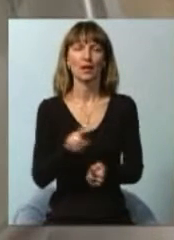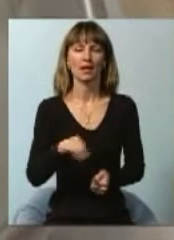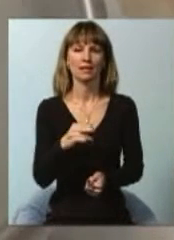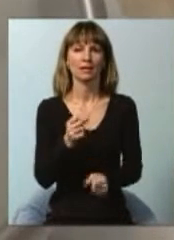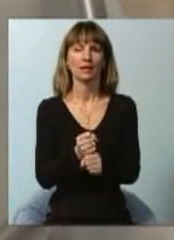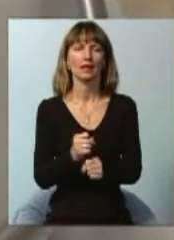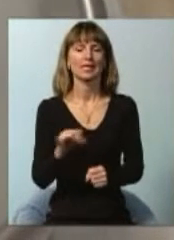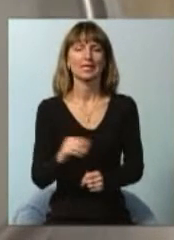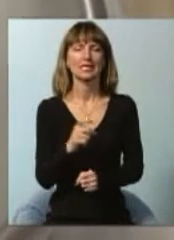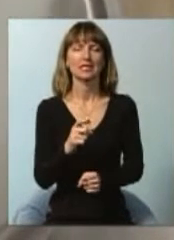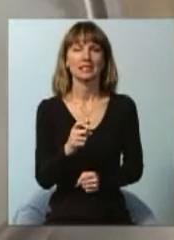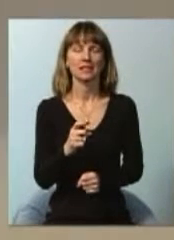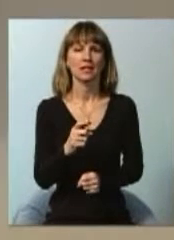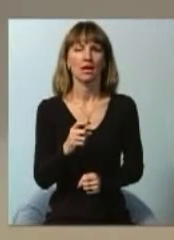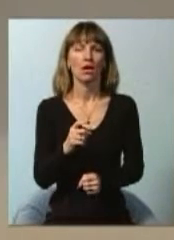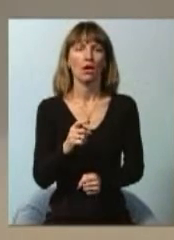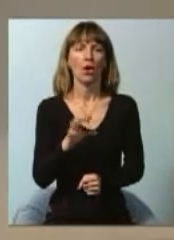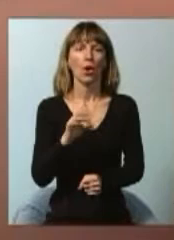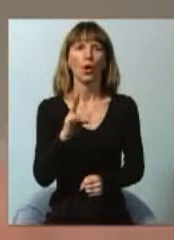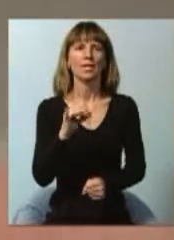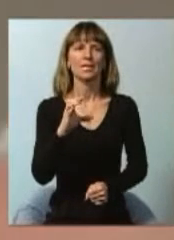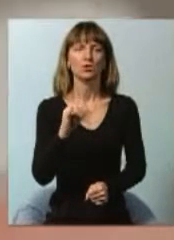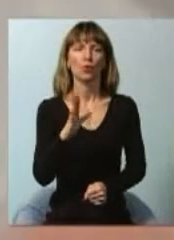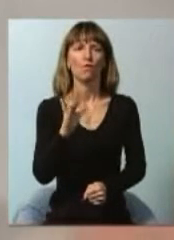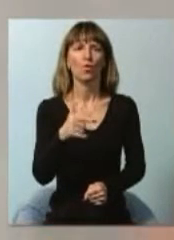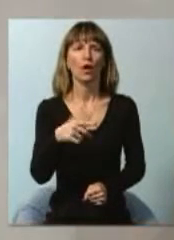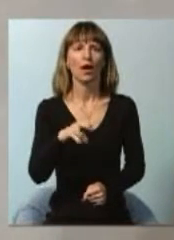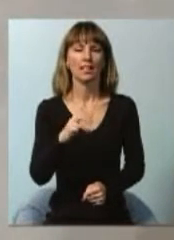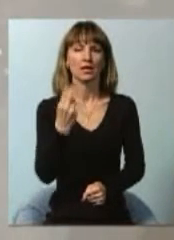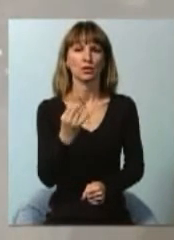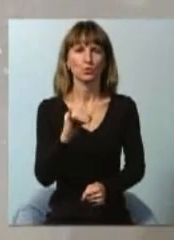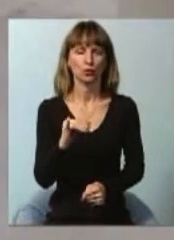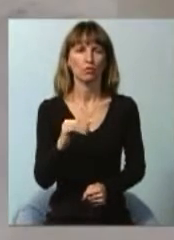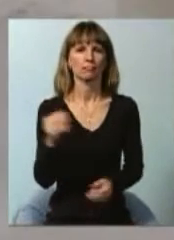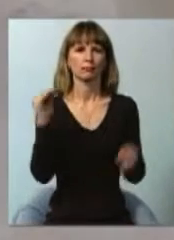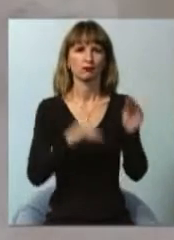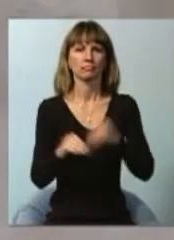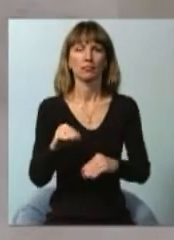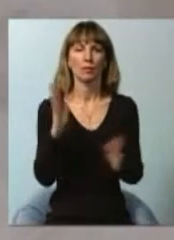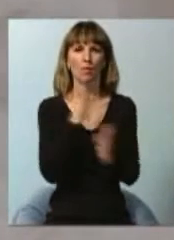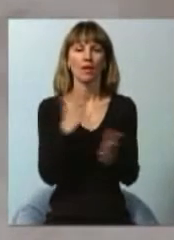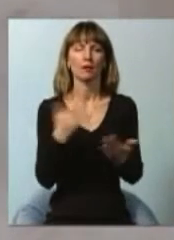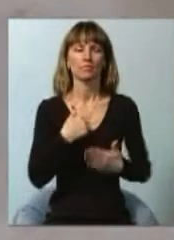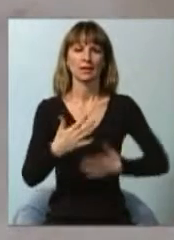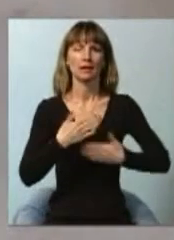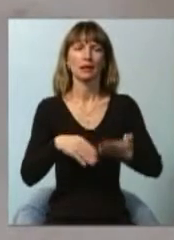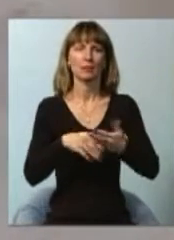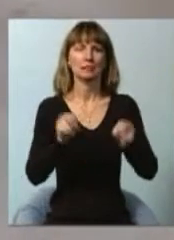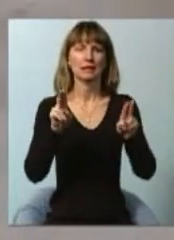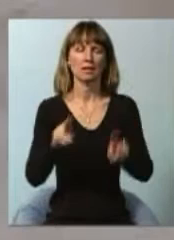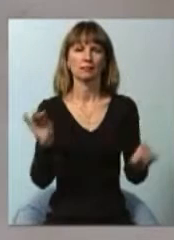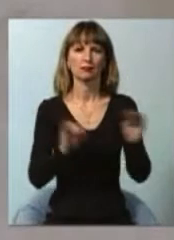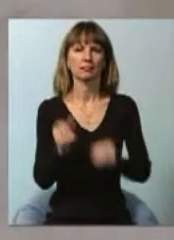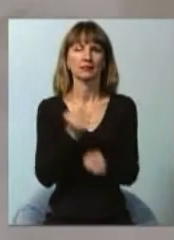виробляється із двоокису вуглецю – газу, який входить до складу повітря, яким ми дихаємо. За допомогою спеціальної апаратури, яка